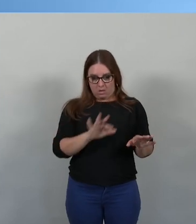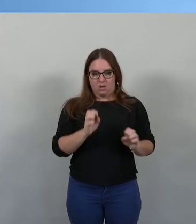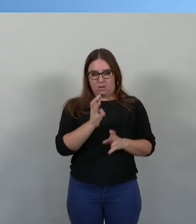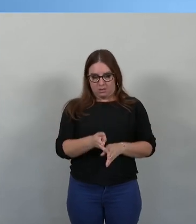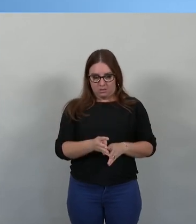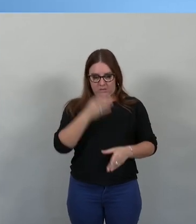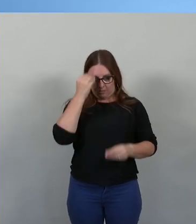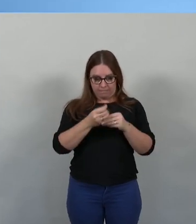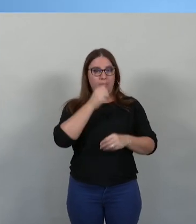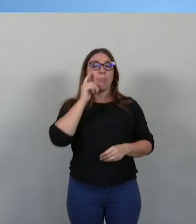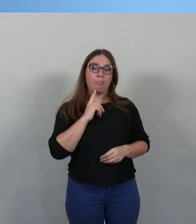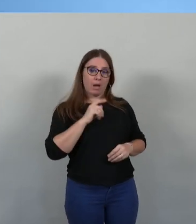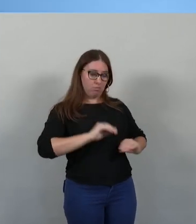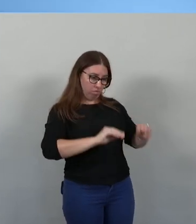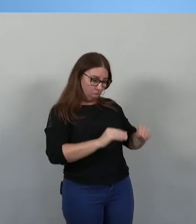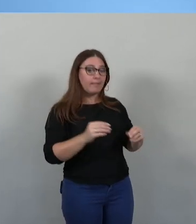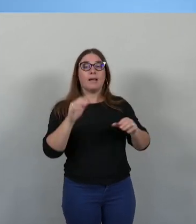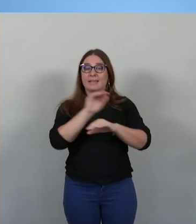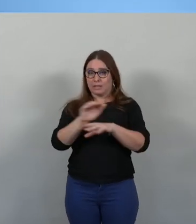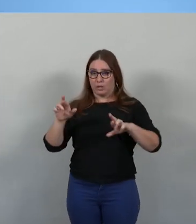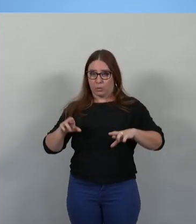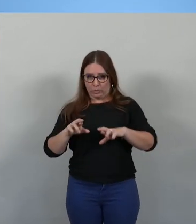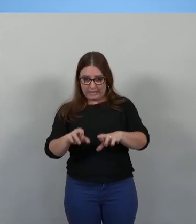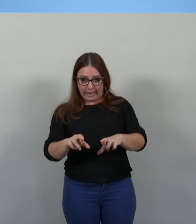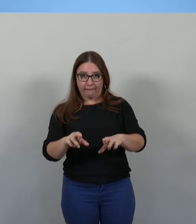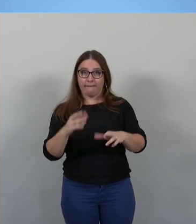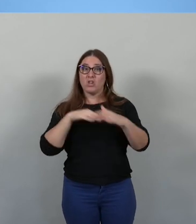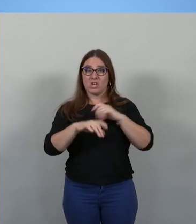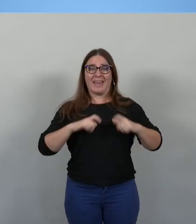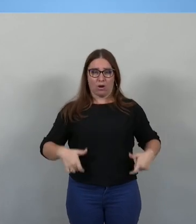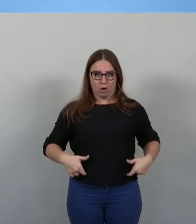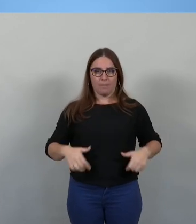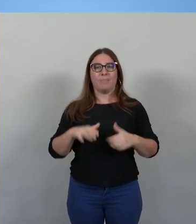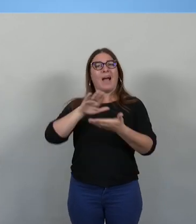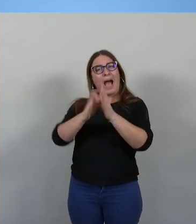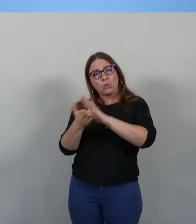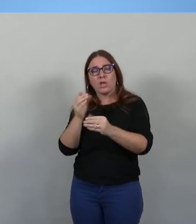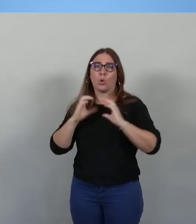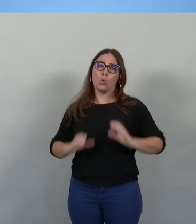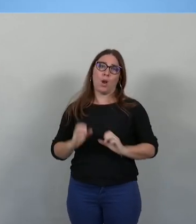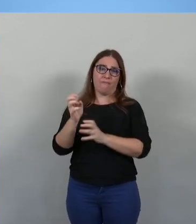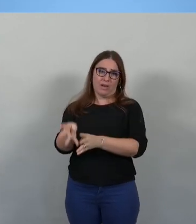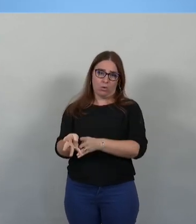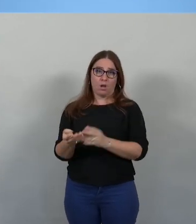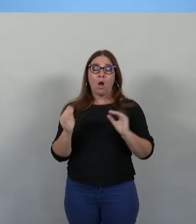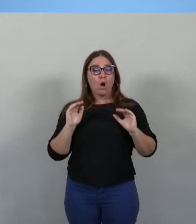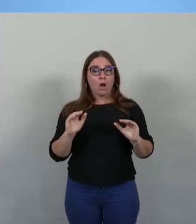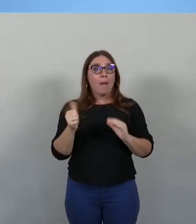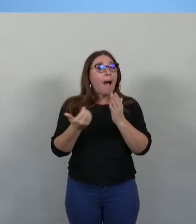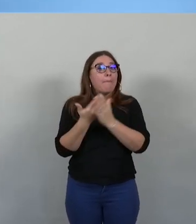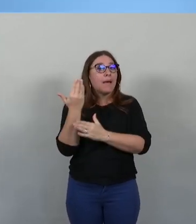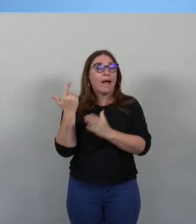est assuré par les parents et la sécurité R dans les écoles les associations et les clubs de véloos et pourtant un matin de